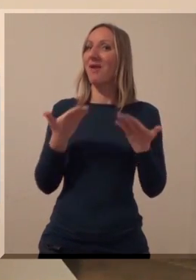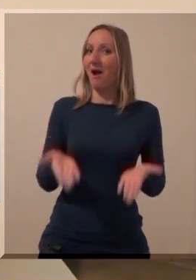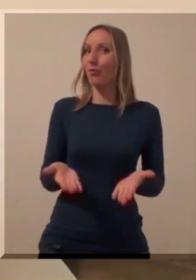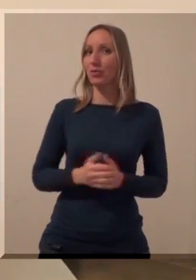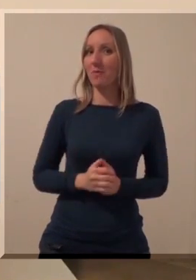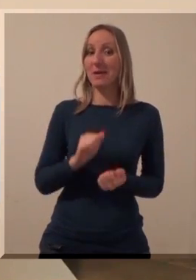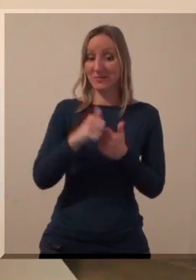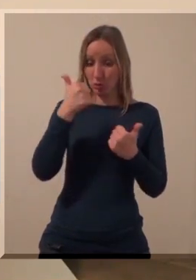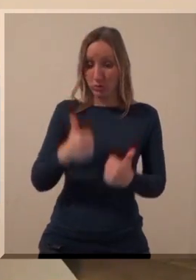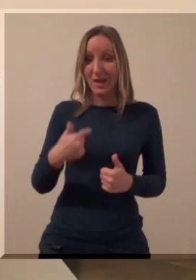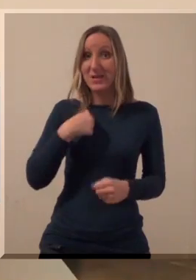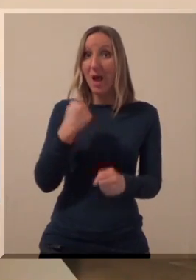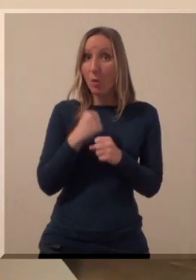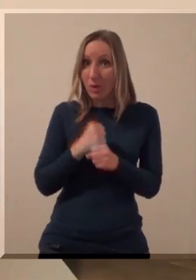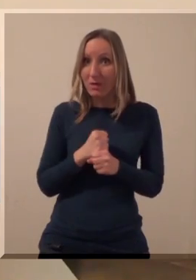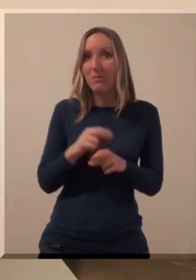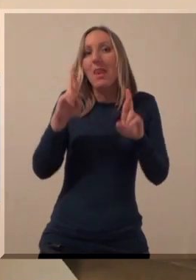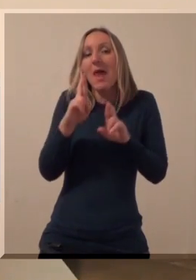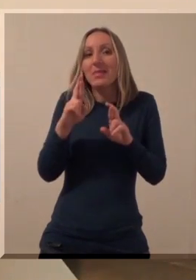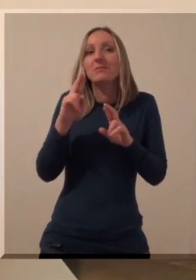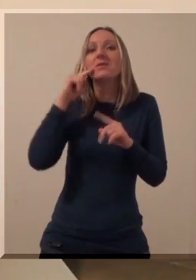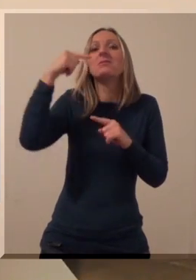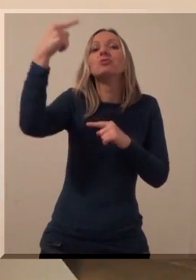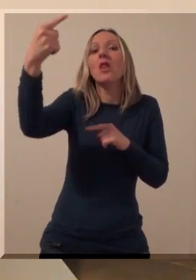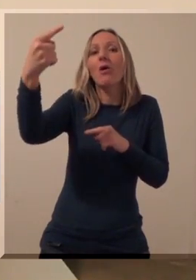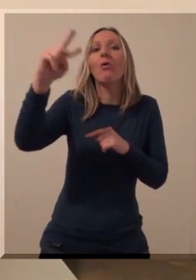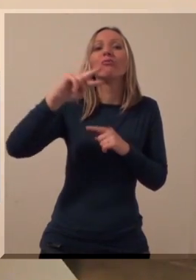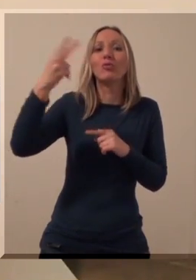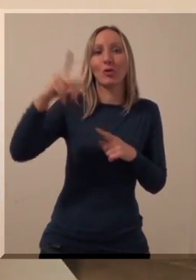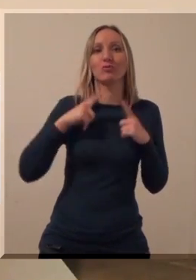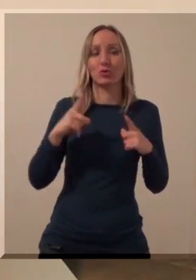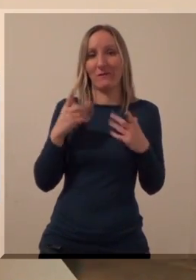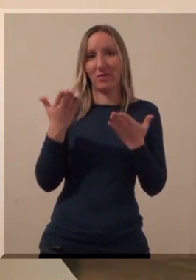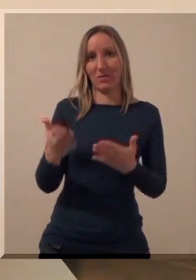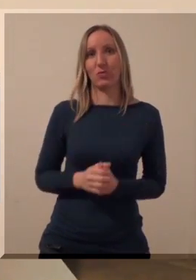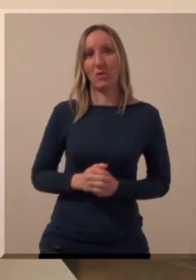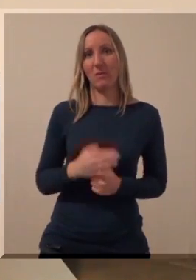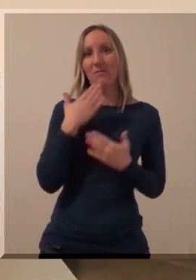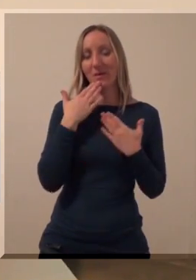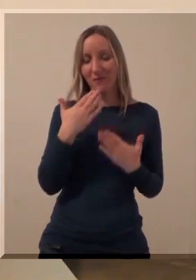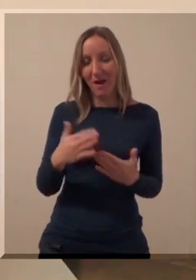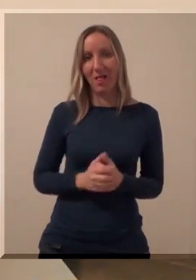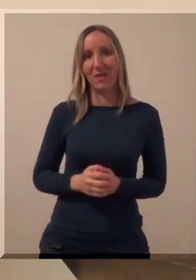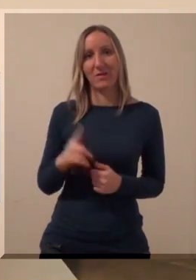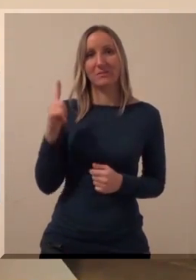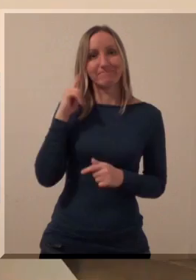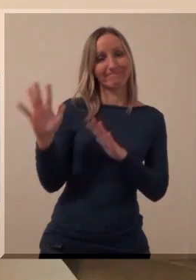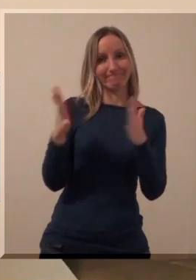ja. I sve ono što ja uradim danas, nadam se da ću uživati neko sutra drugi. Hvala vam što ste mi